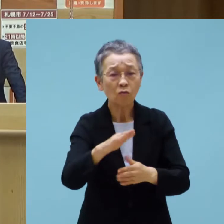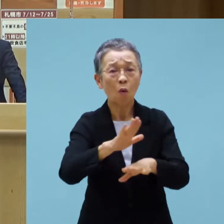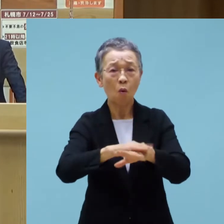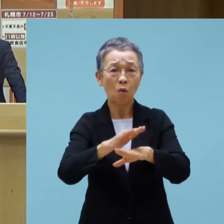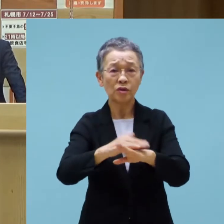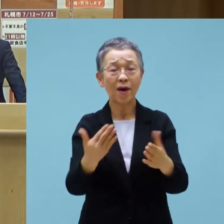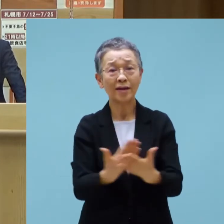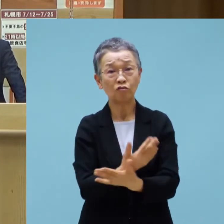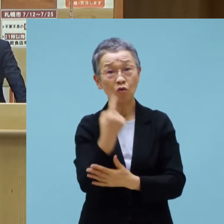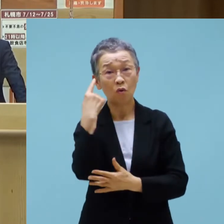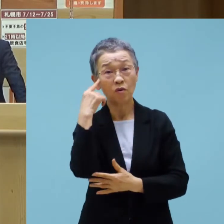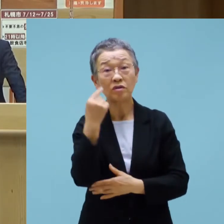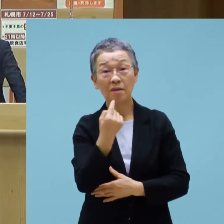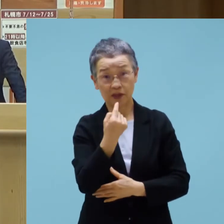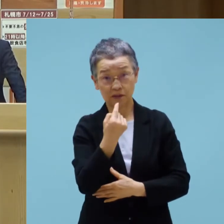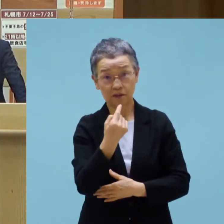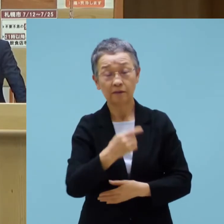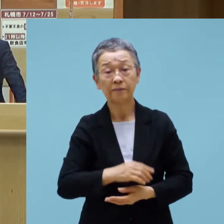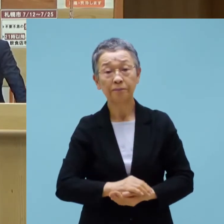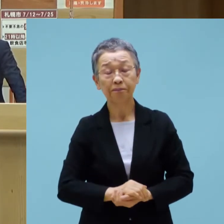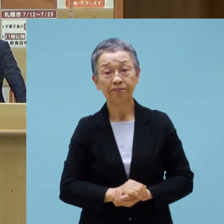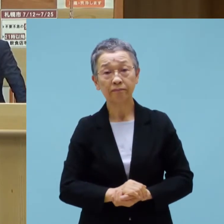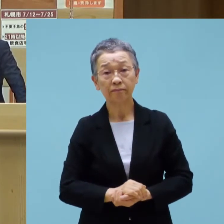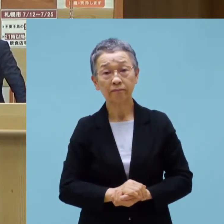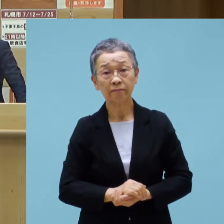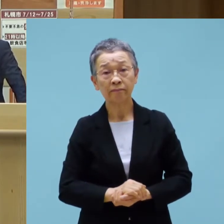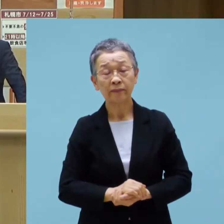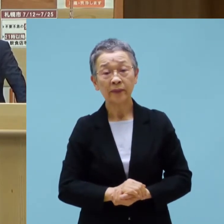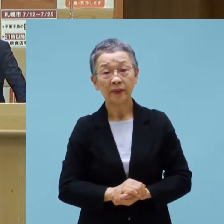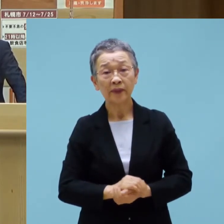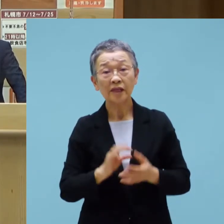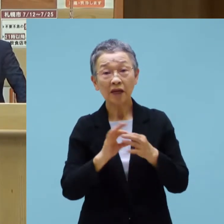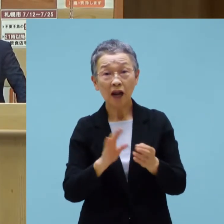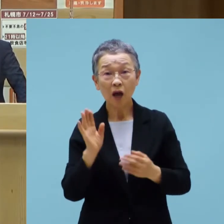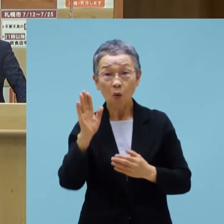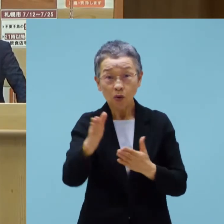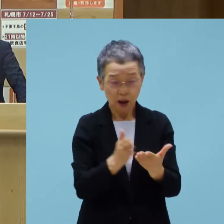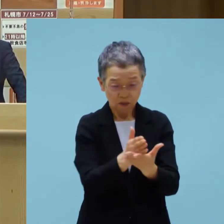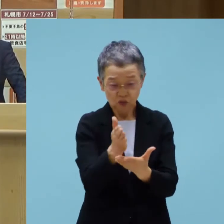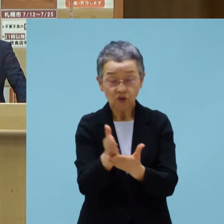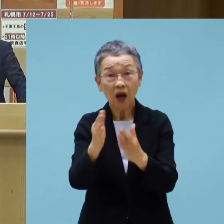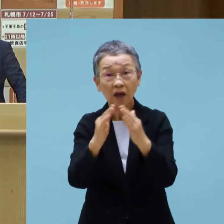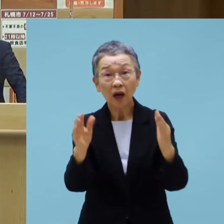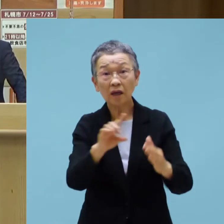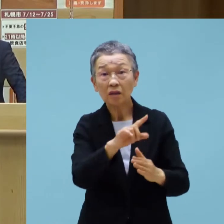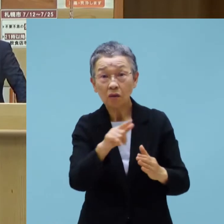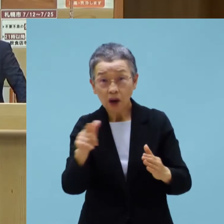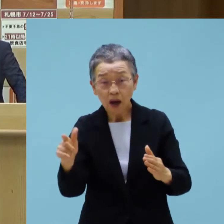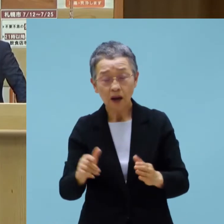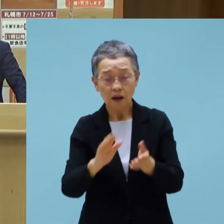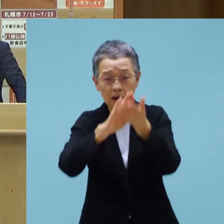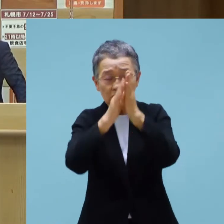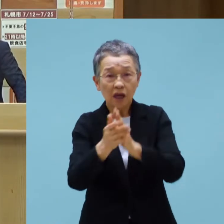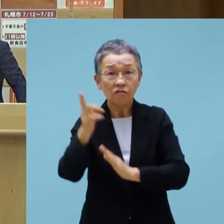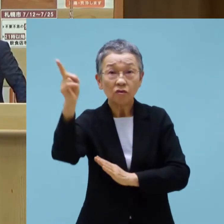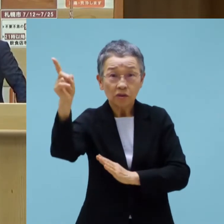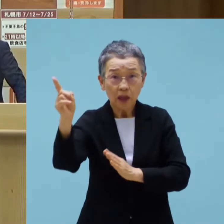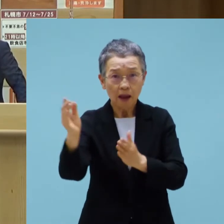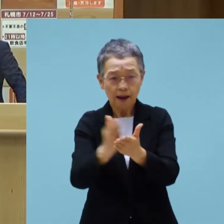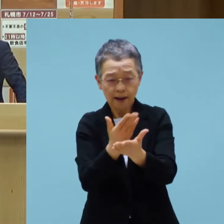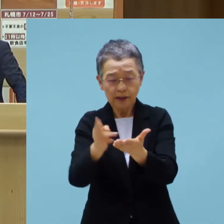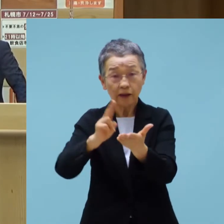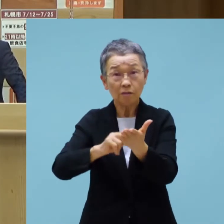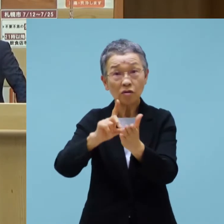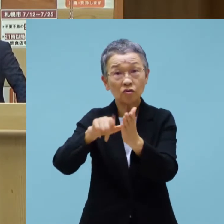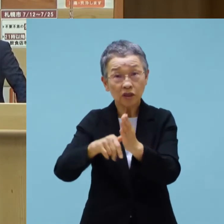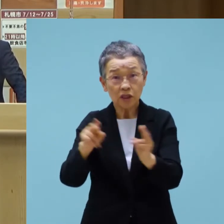考えてますので、あの、まあ、今後あの分科会ですとかそういう、政府として判断するにあたっては専門家に意